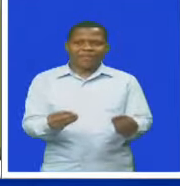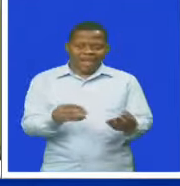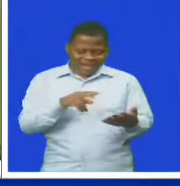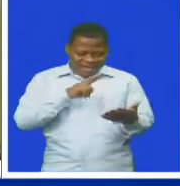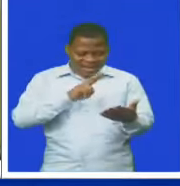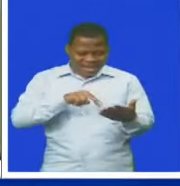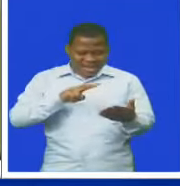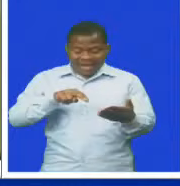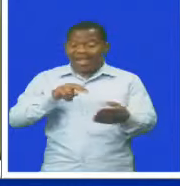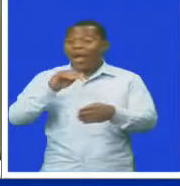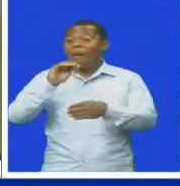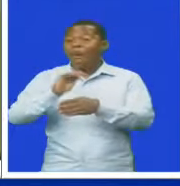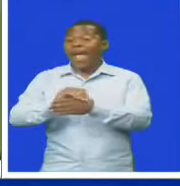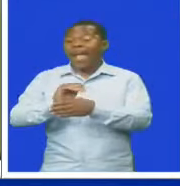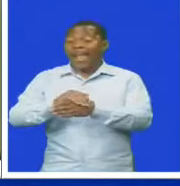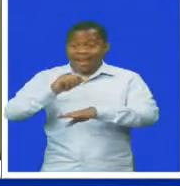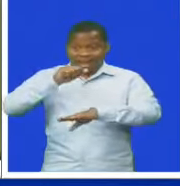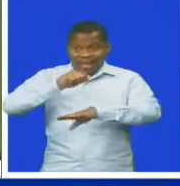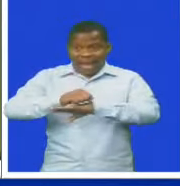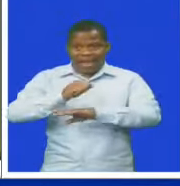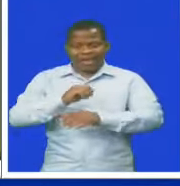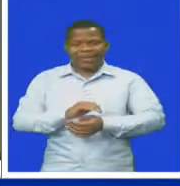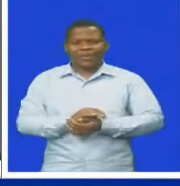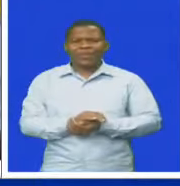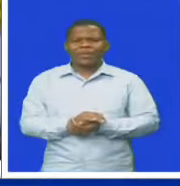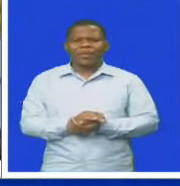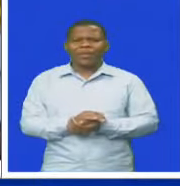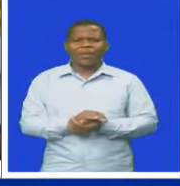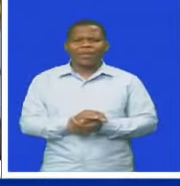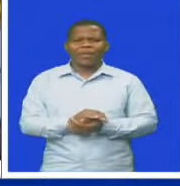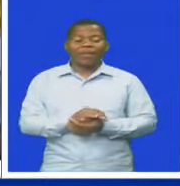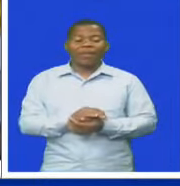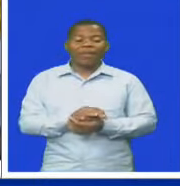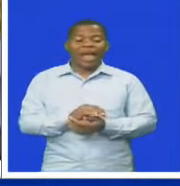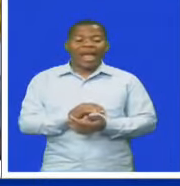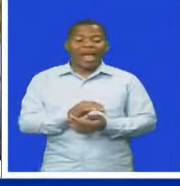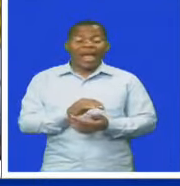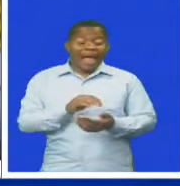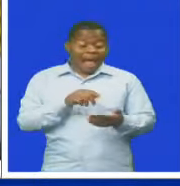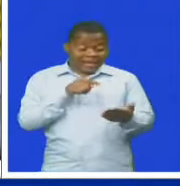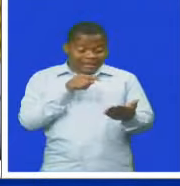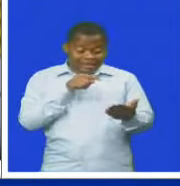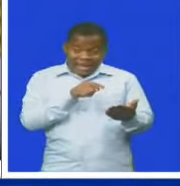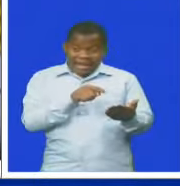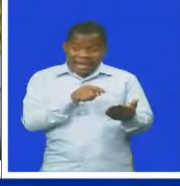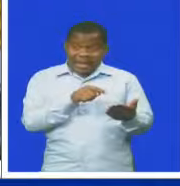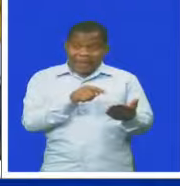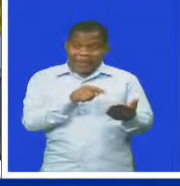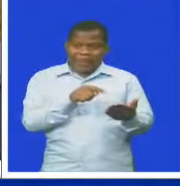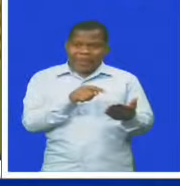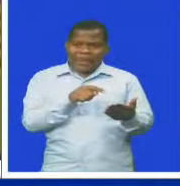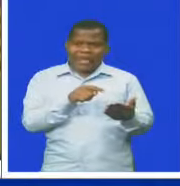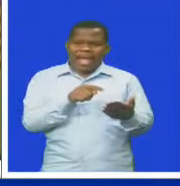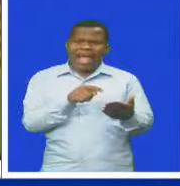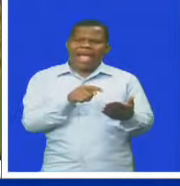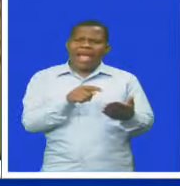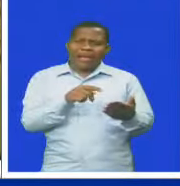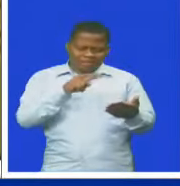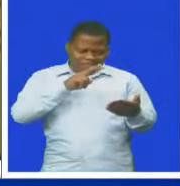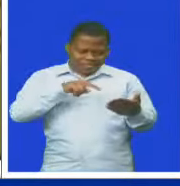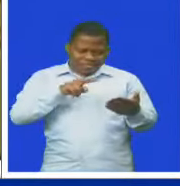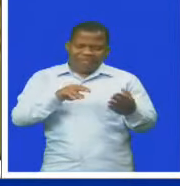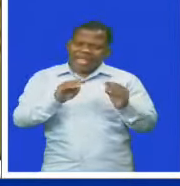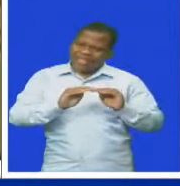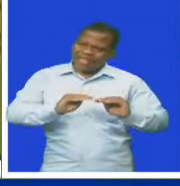ilethe imlayedo nedeluleko ngekusentiswa kahle kwagezi ikakhulu ukucaphelisana esigabeni sekuphepha. Sithathele isikhathi